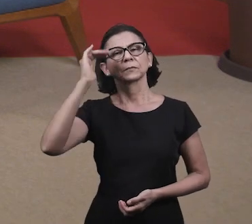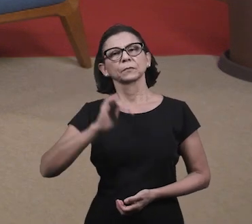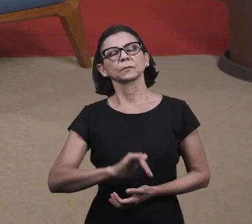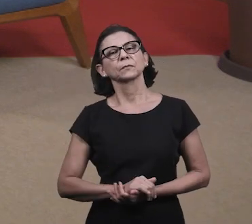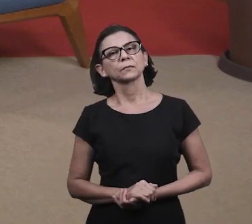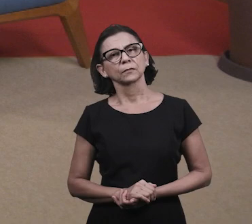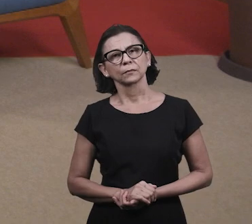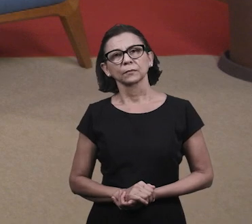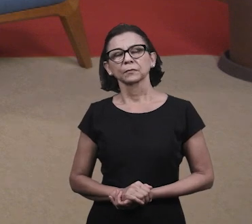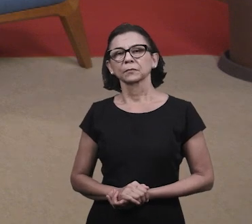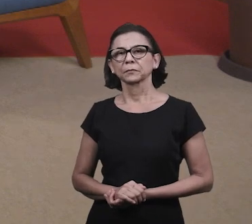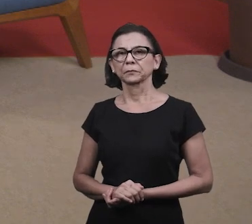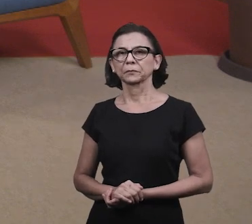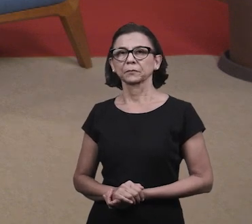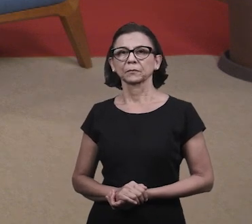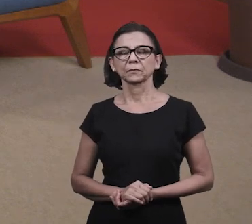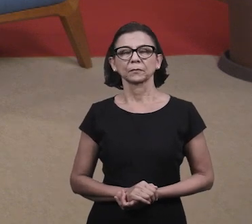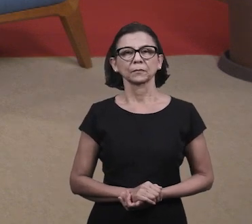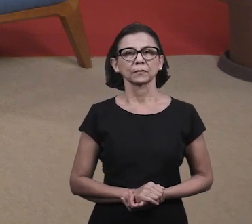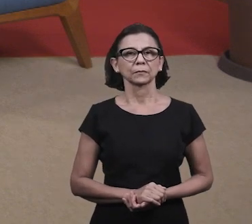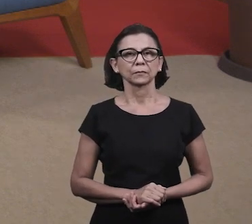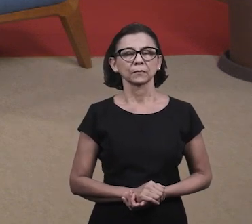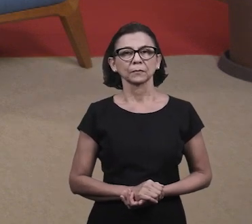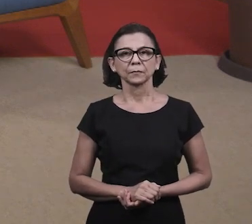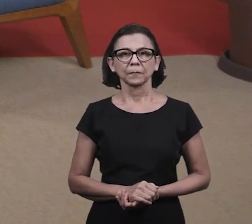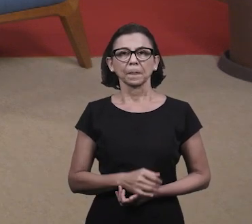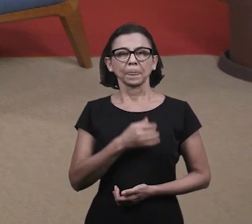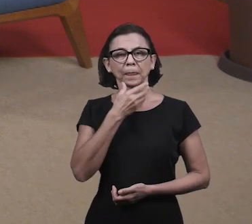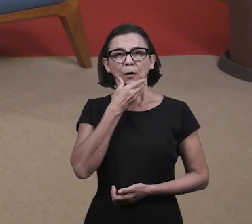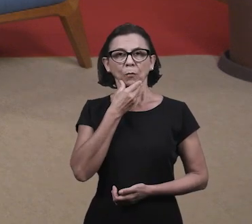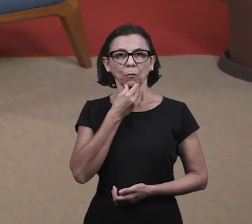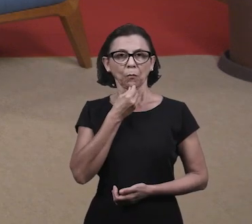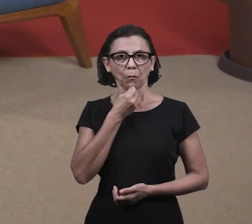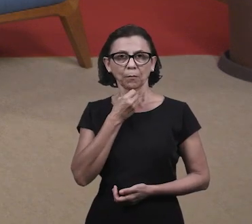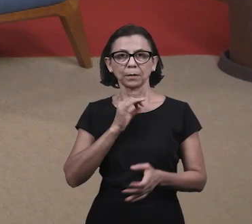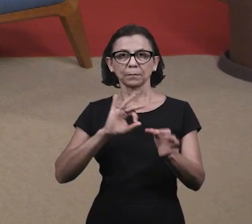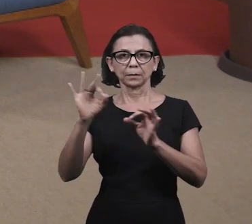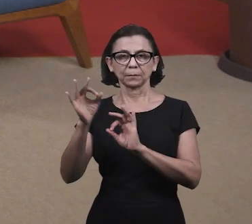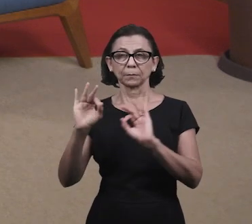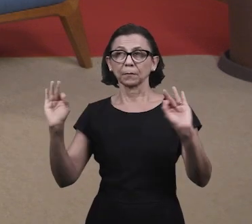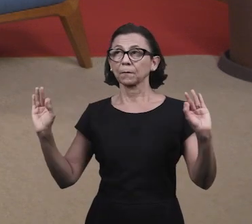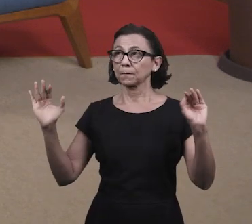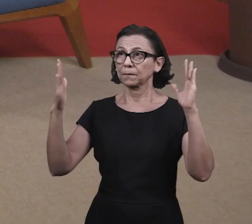comprenons que le Père, c'est-à-dire l'homme, il